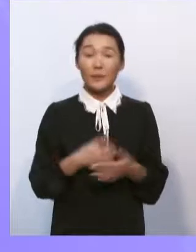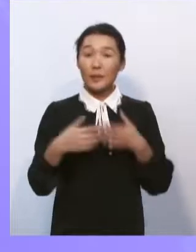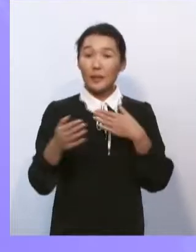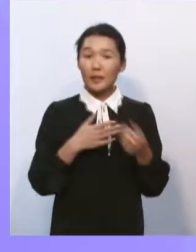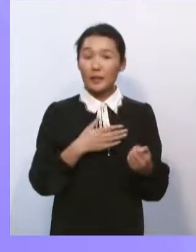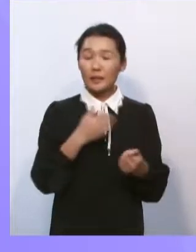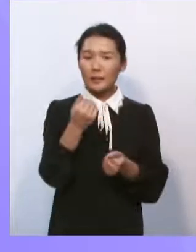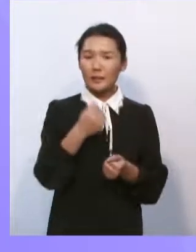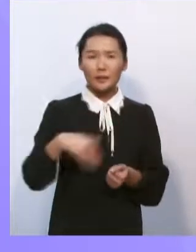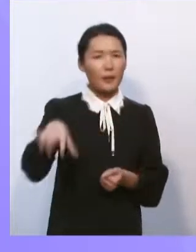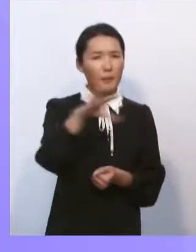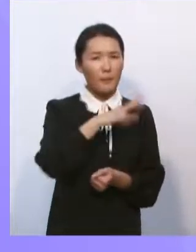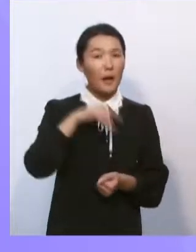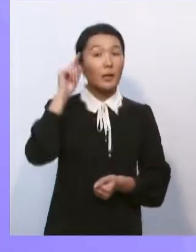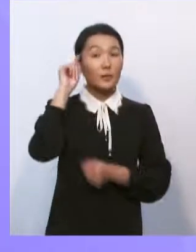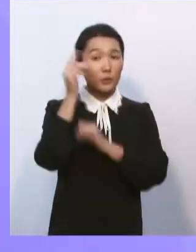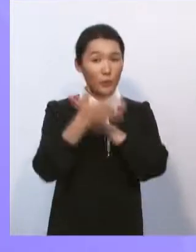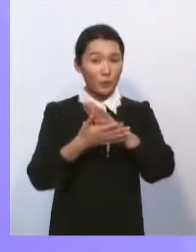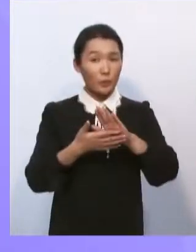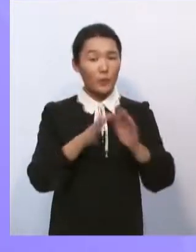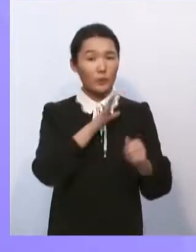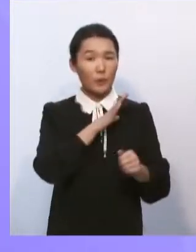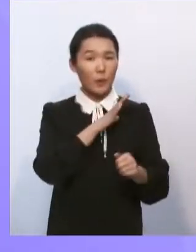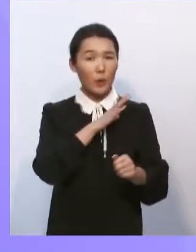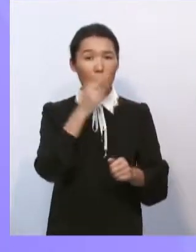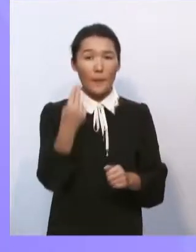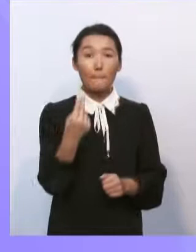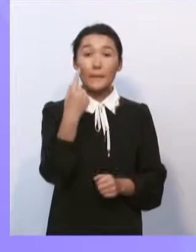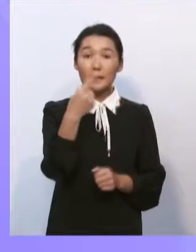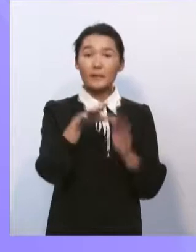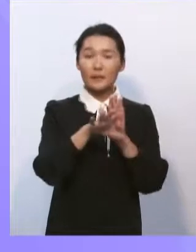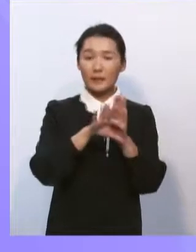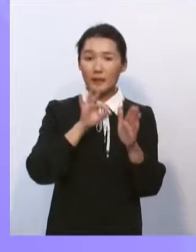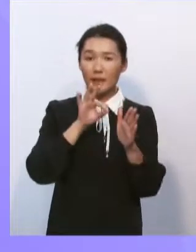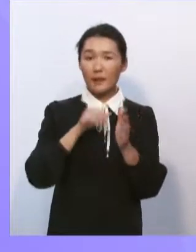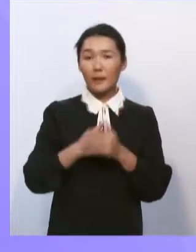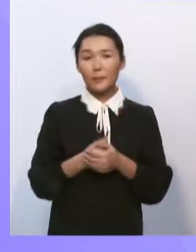Эгерде силерге баары түшүнүктүү болсо, бир санын тандагыла.